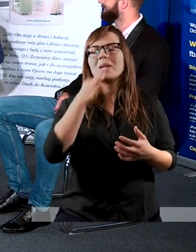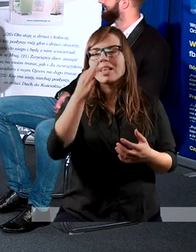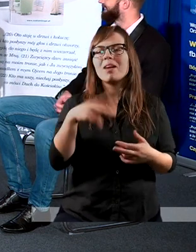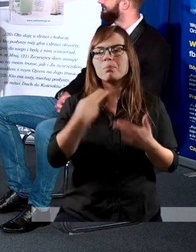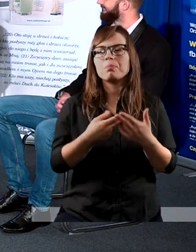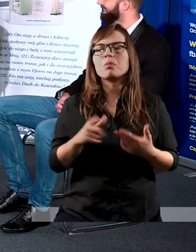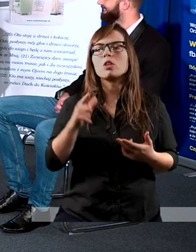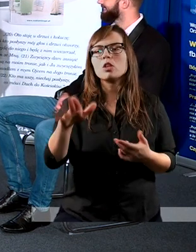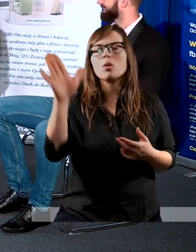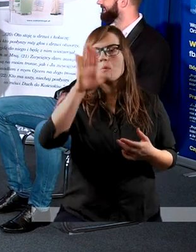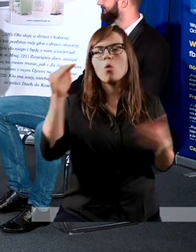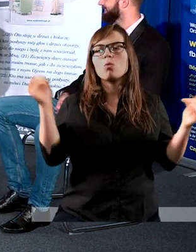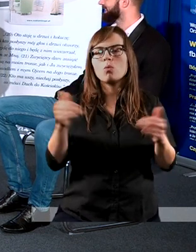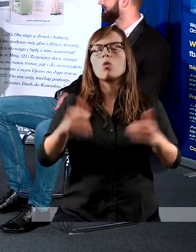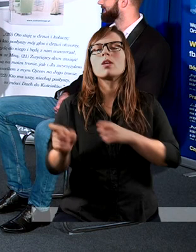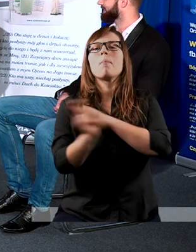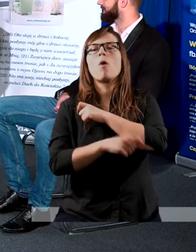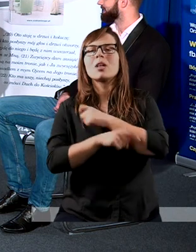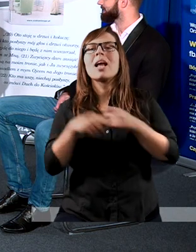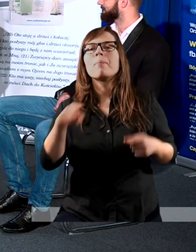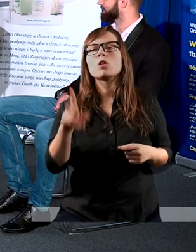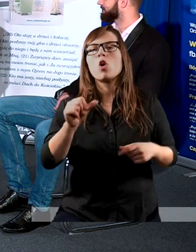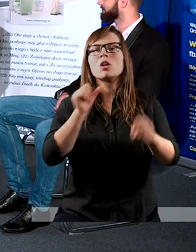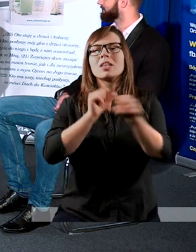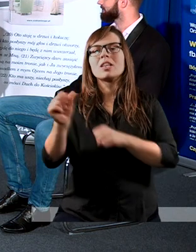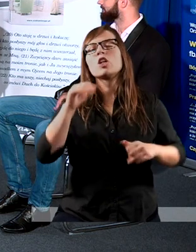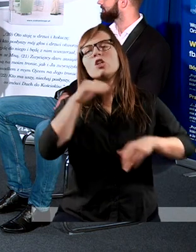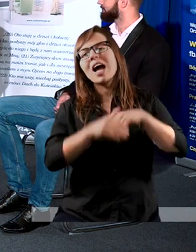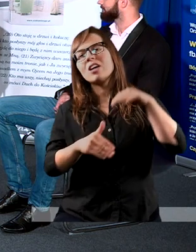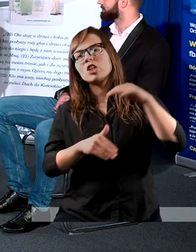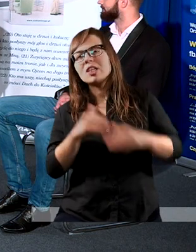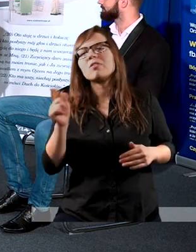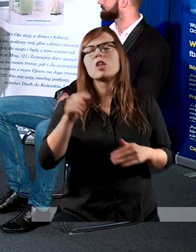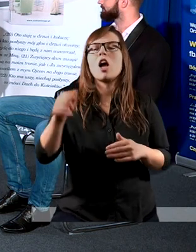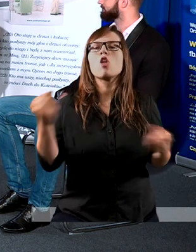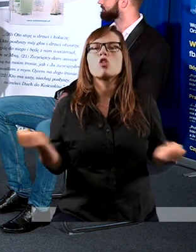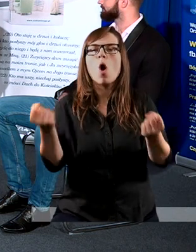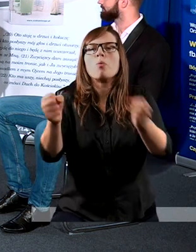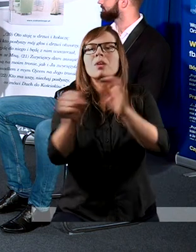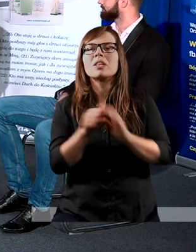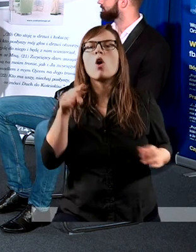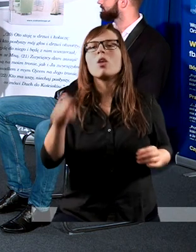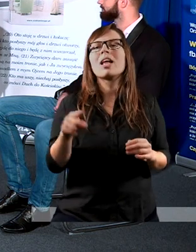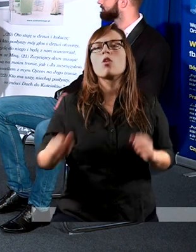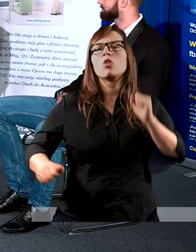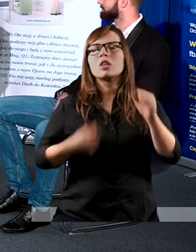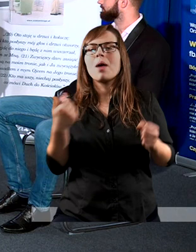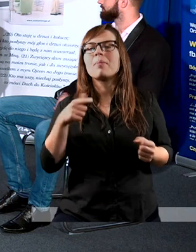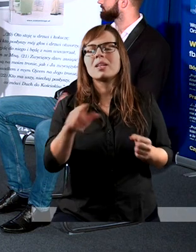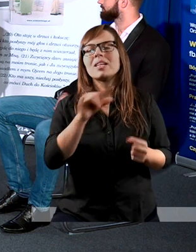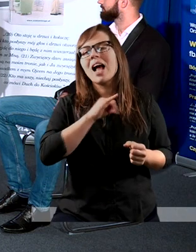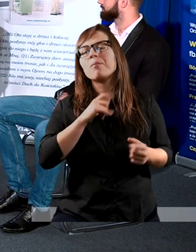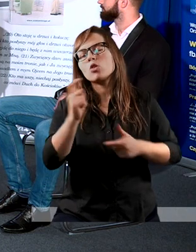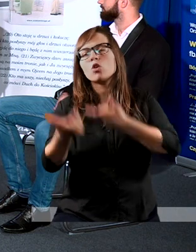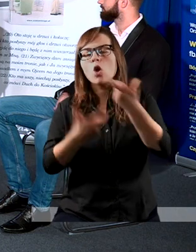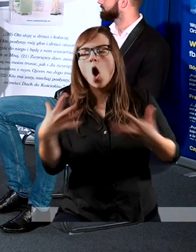wtrącę. Czy Bóg może potępić to, że jesteś szczęśliwy, że dążysz do tego, żeby jakiś tam